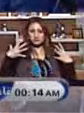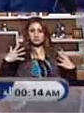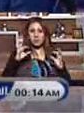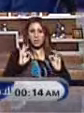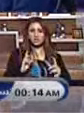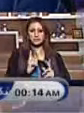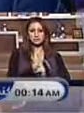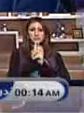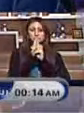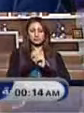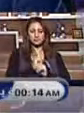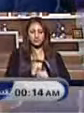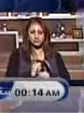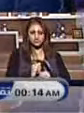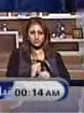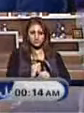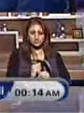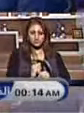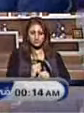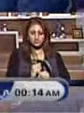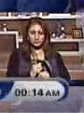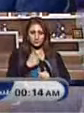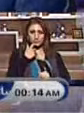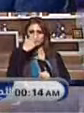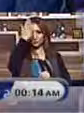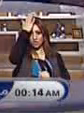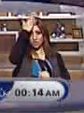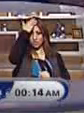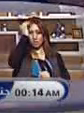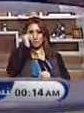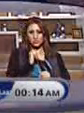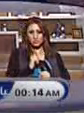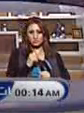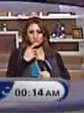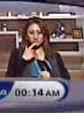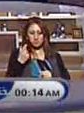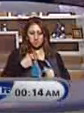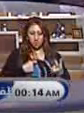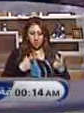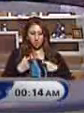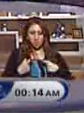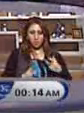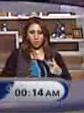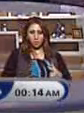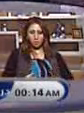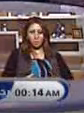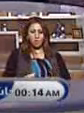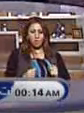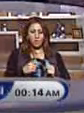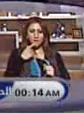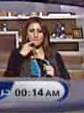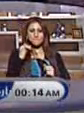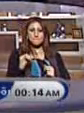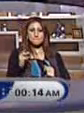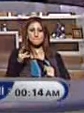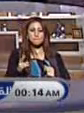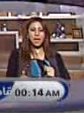بالطوب بالحجاره ما هذا عمر جاي ثوبه في 17 رقعه ومعاويه لابس